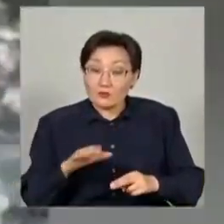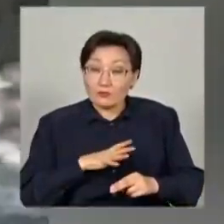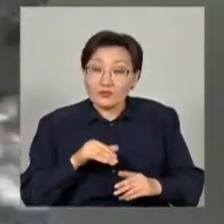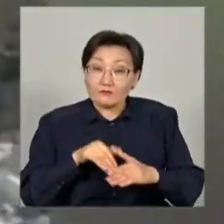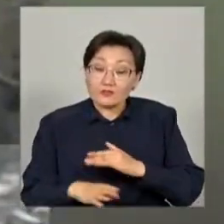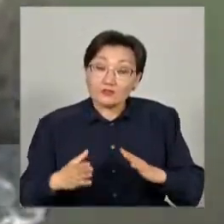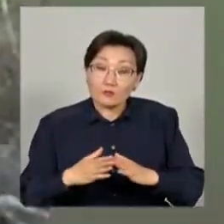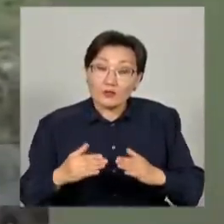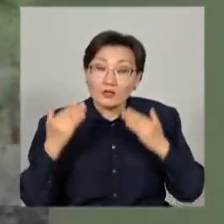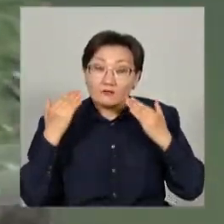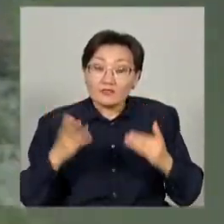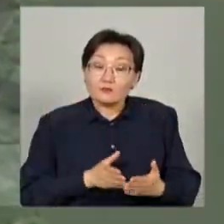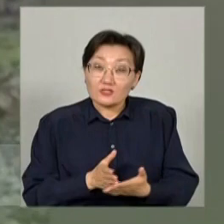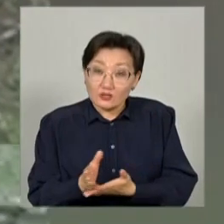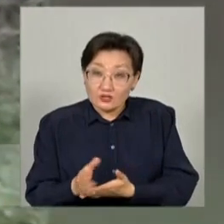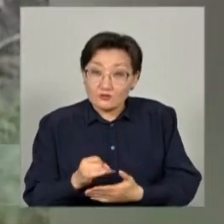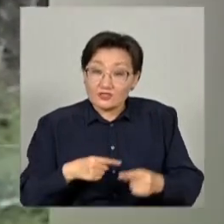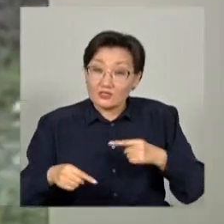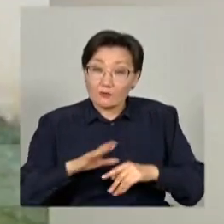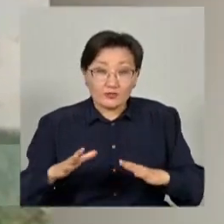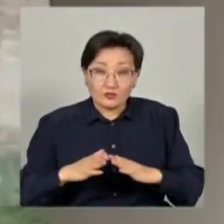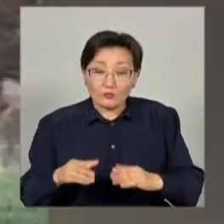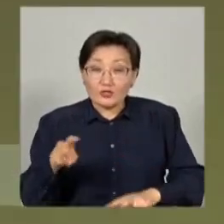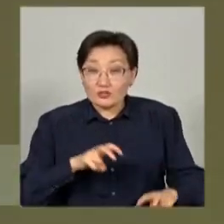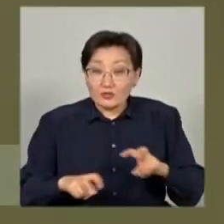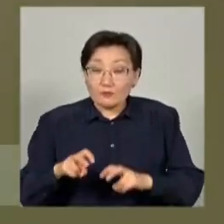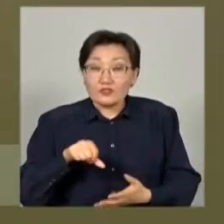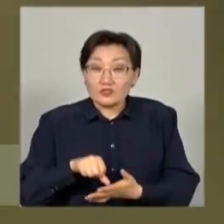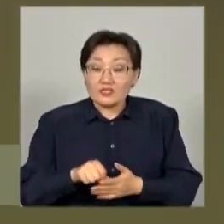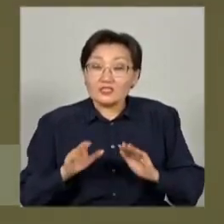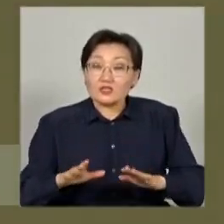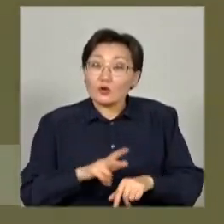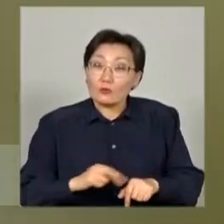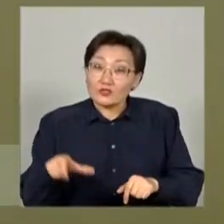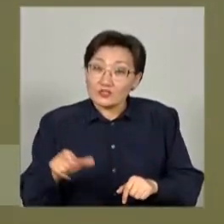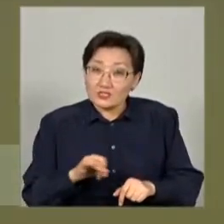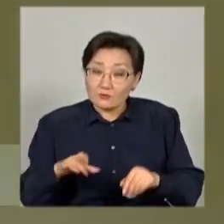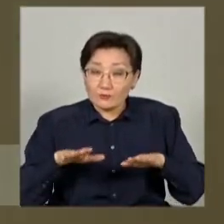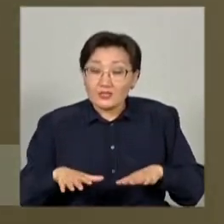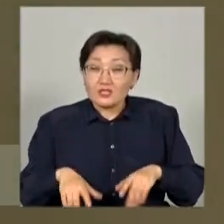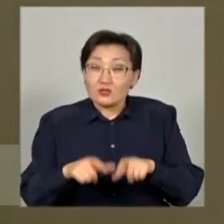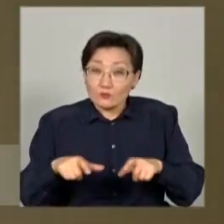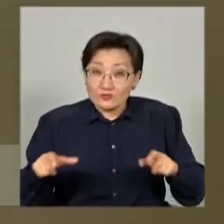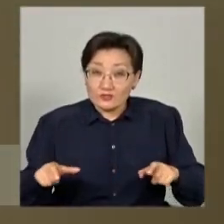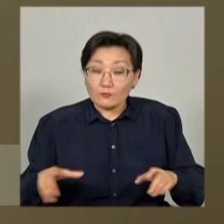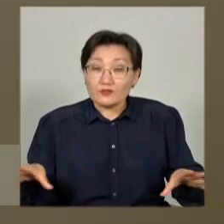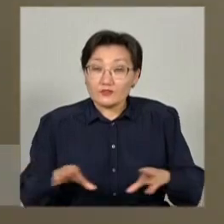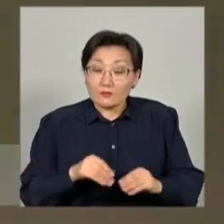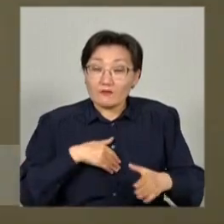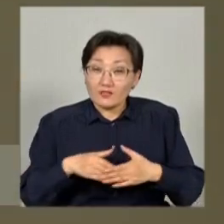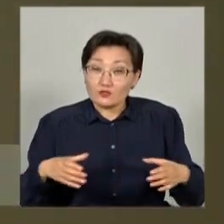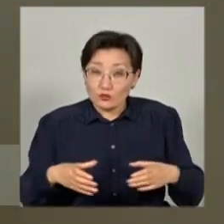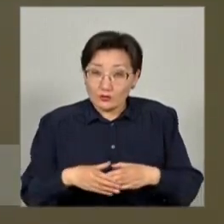из дома в неизвестном направлении и не вернулся. К поискам подключились не только полицейские, но и местные сельчане вместе с